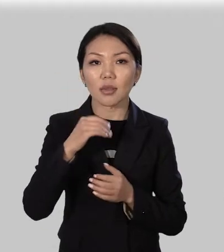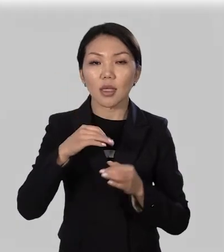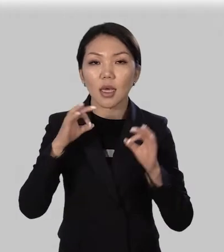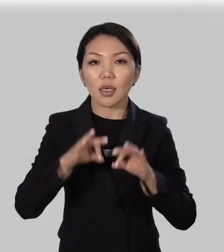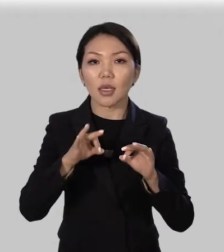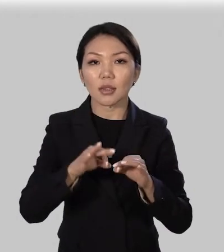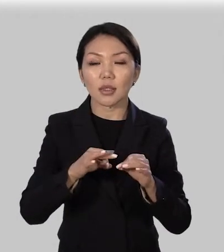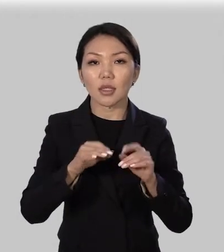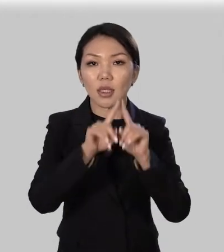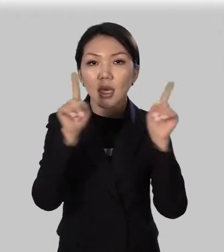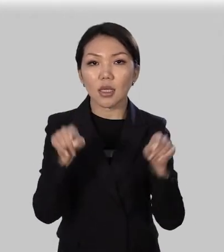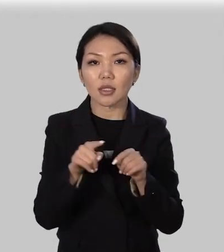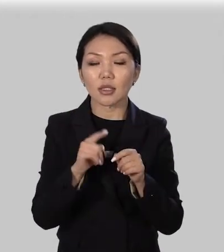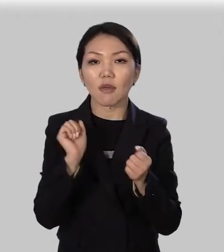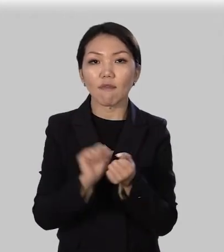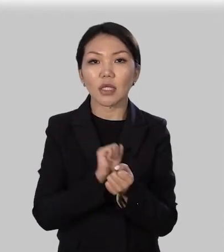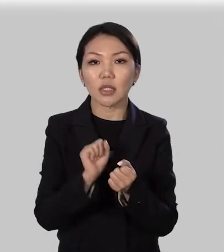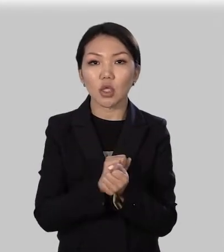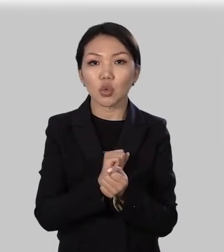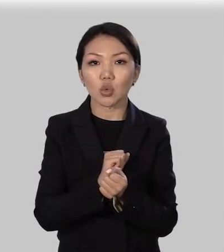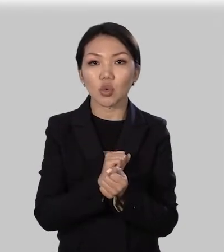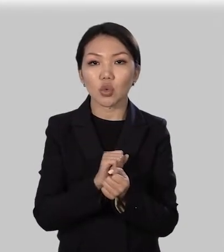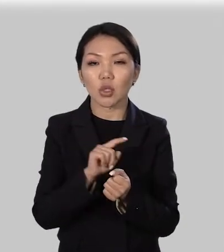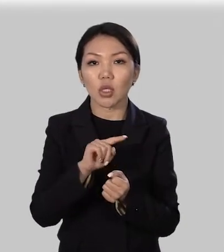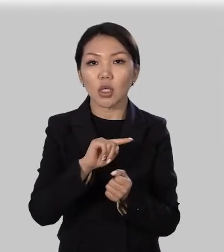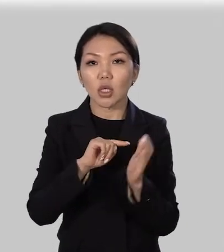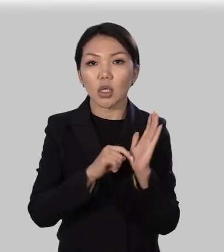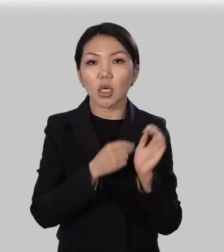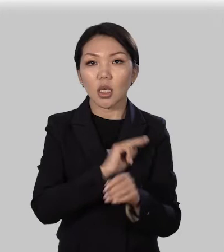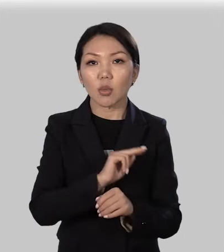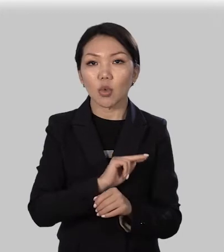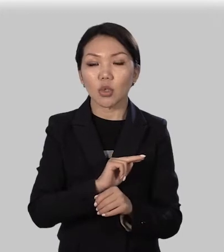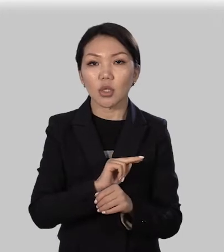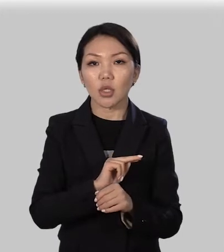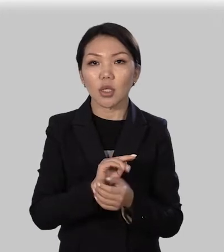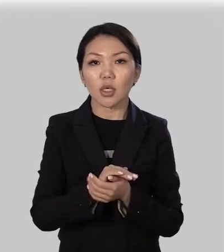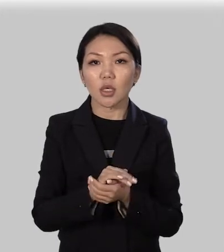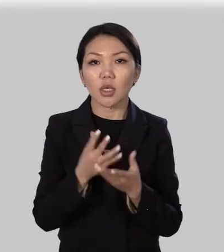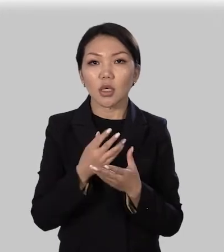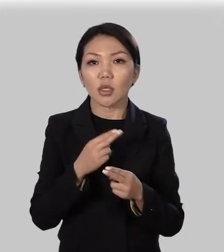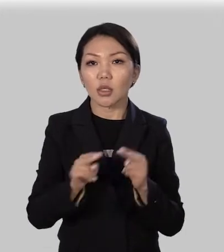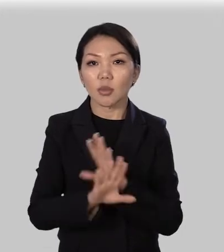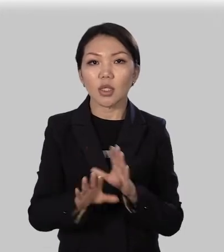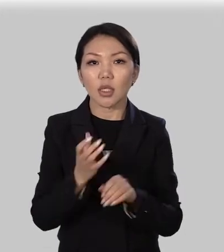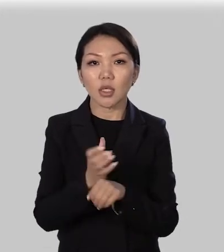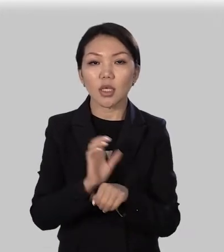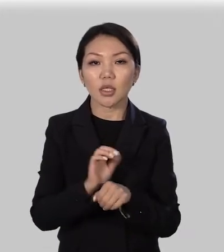Когда краски на холсте высохнут, работа не потеряет яркости, и каждый штрих будет казаться легким.